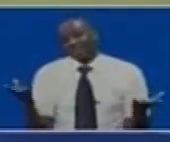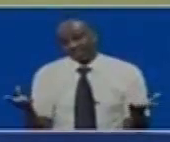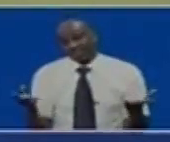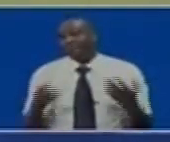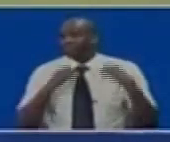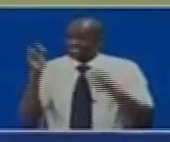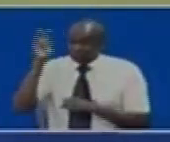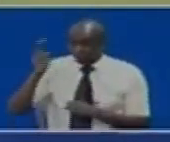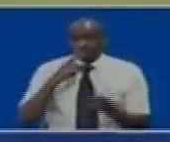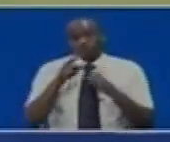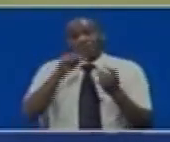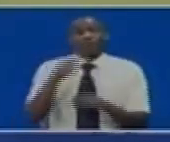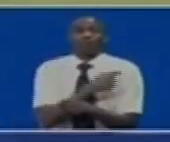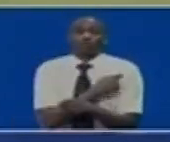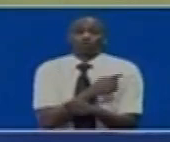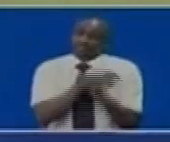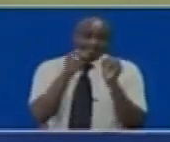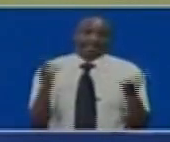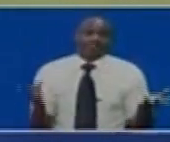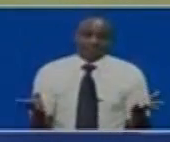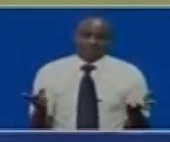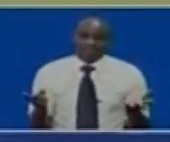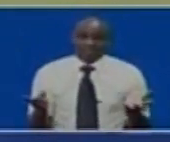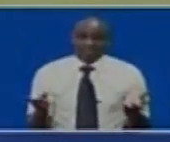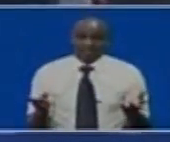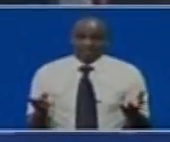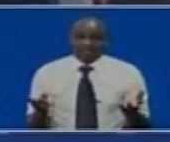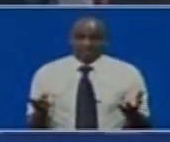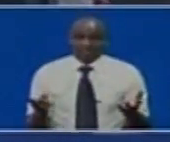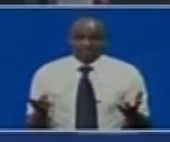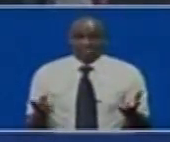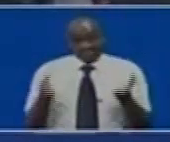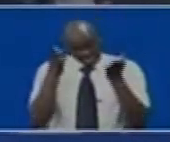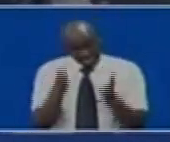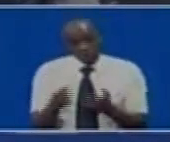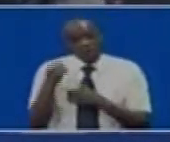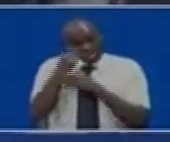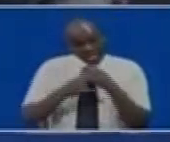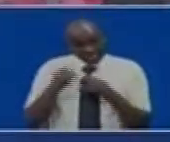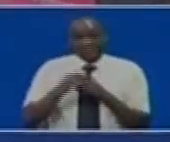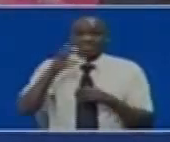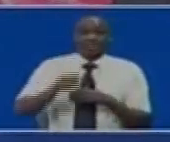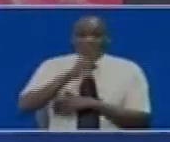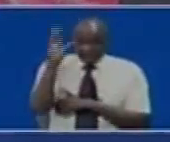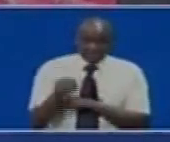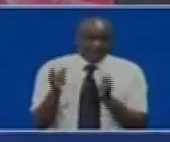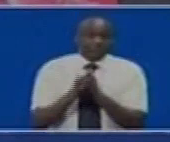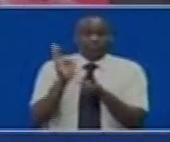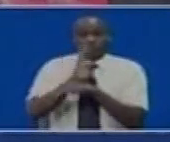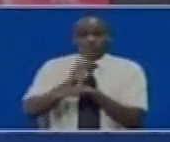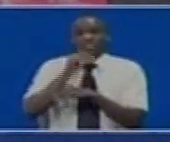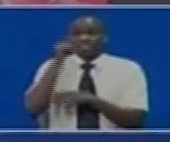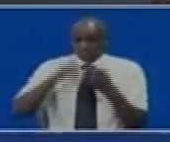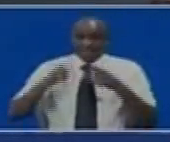Rais hajazungumzia kuhusu madaktari nini. Tayari nchi kama Afrika Kusini na Burundi zimetoa